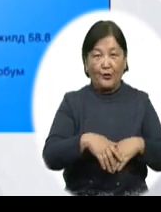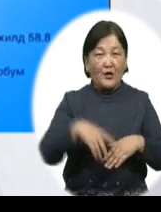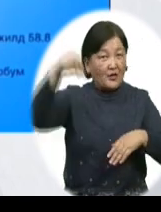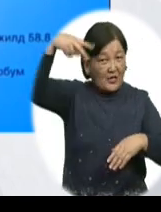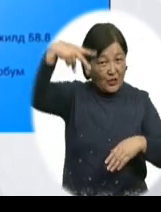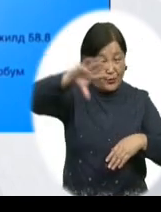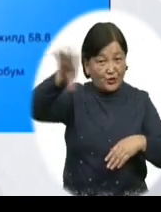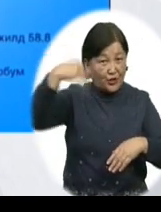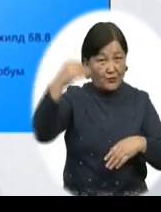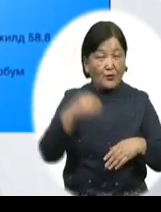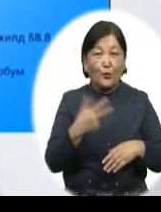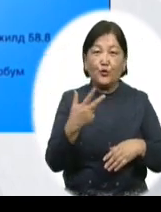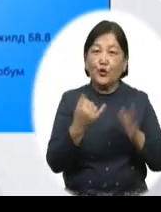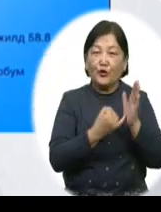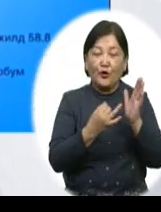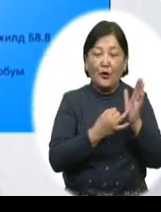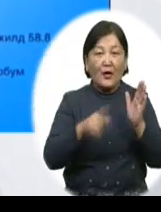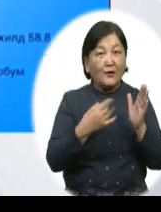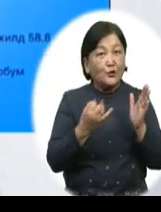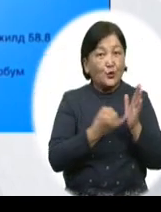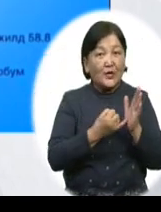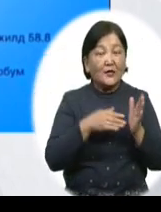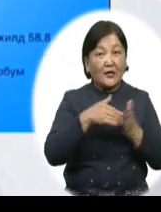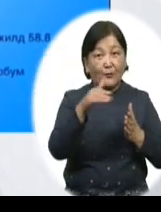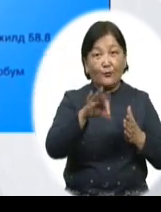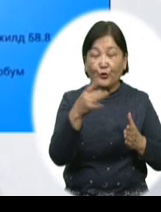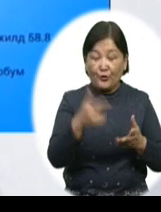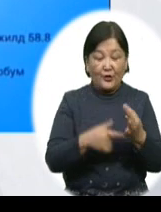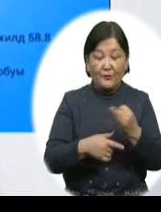хангахад 37.6 тэрбум төгрөг.